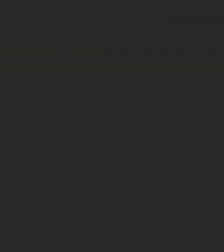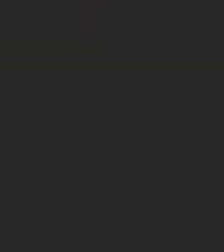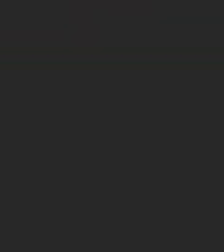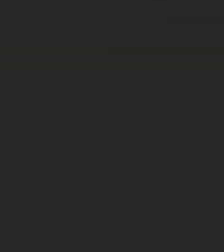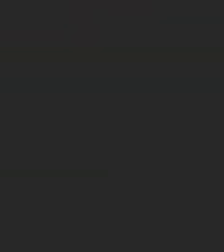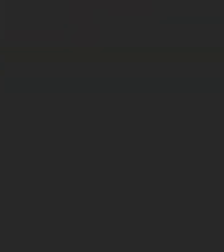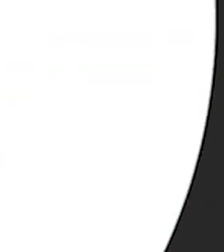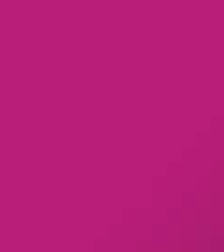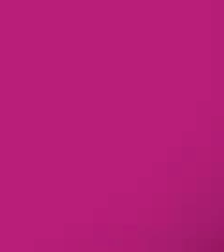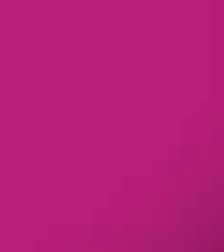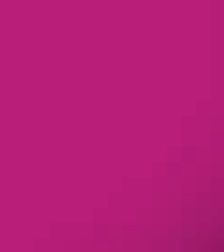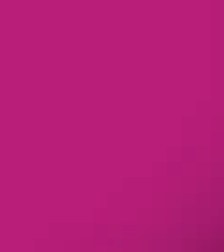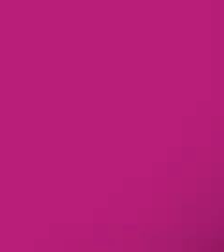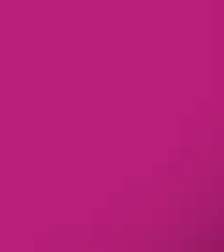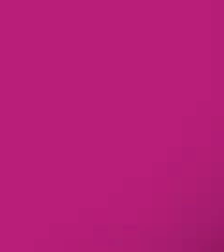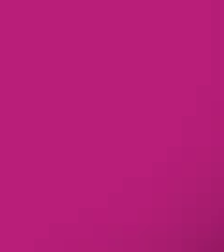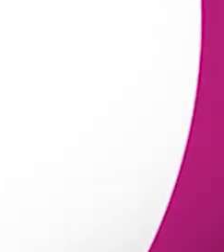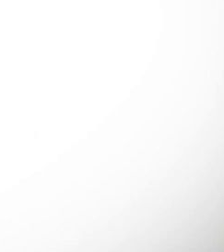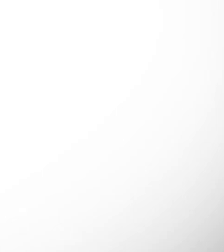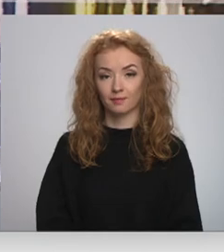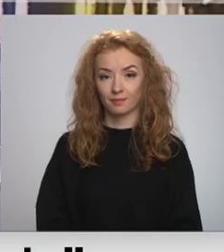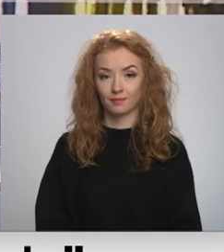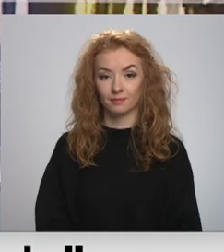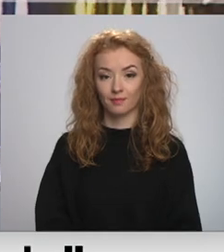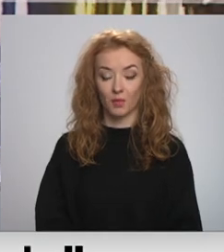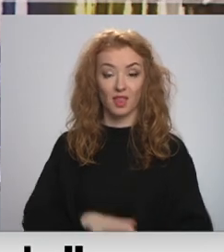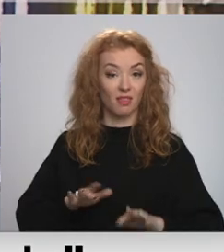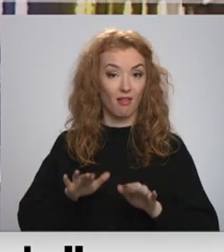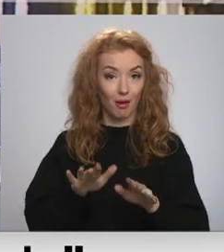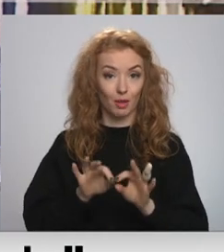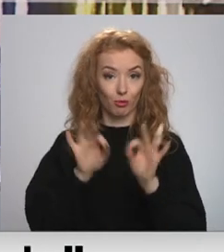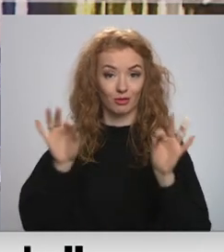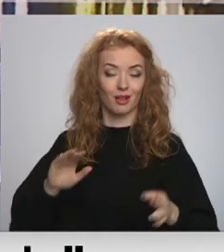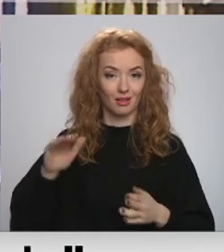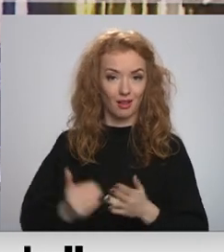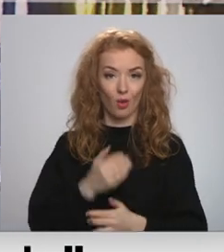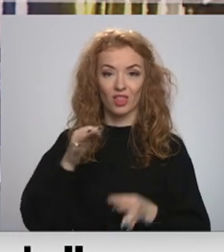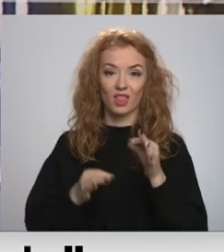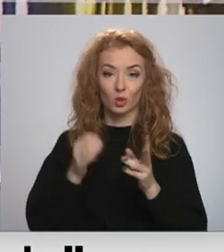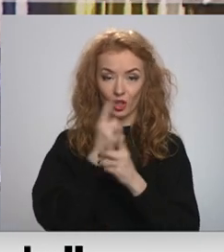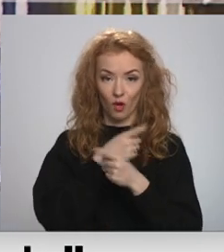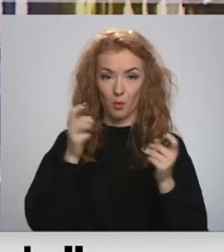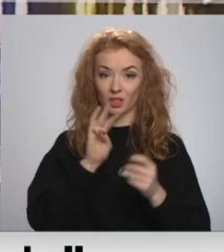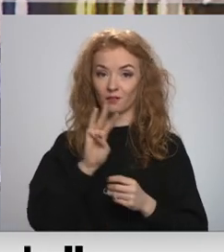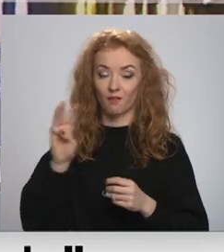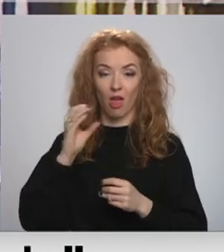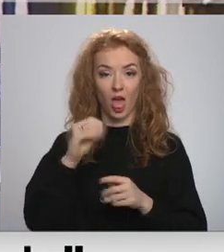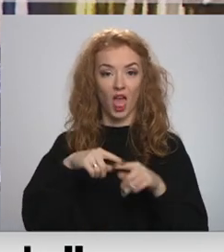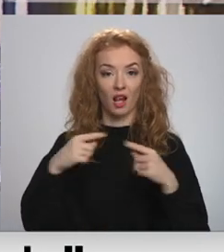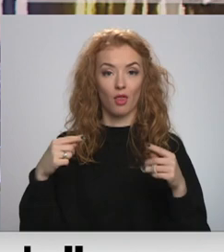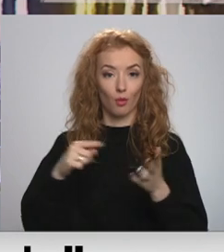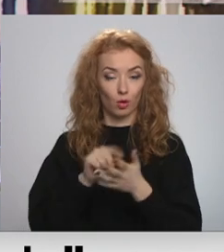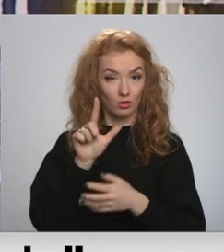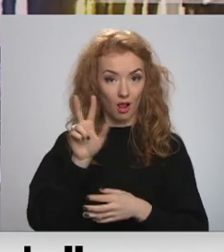Re, viss ēters ir te! Darbību sācis jaunais tiesu informācijas portāls